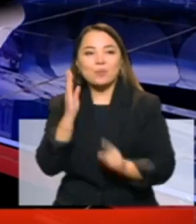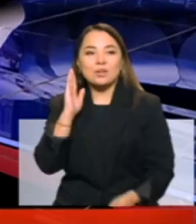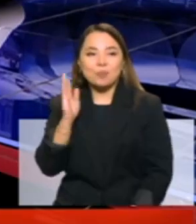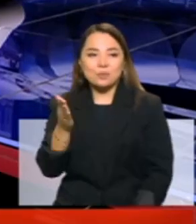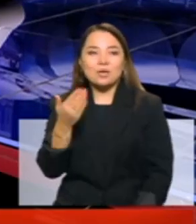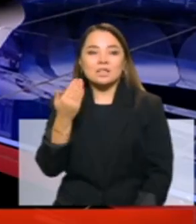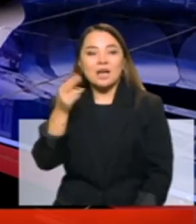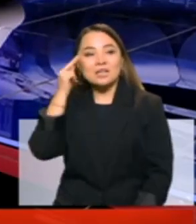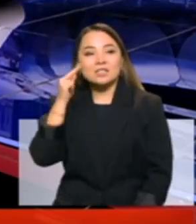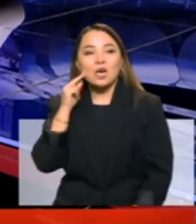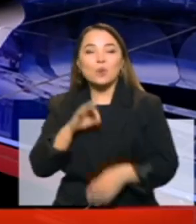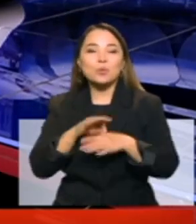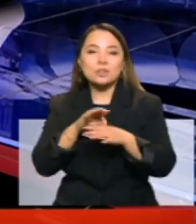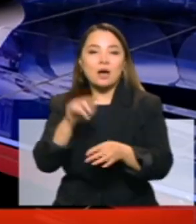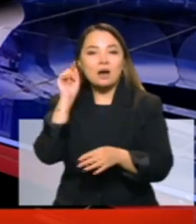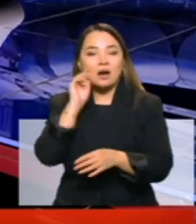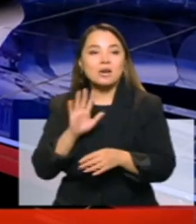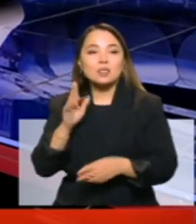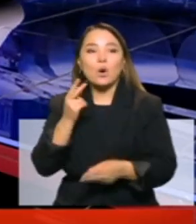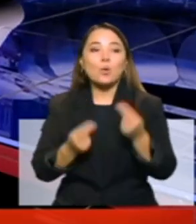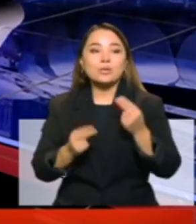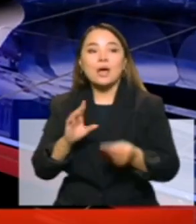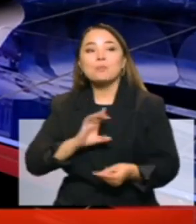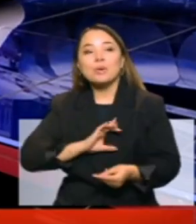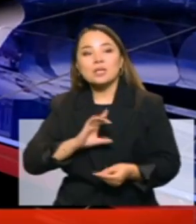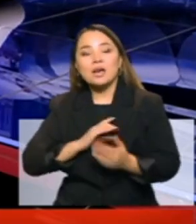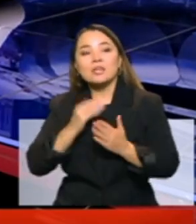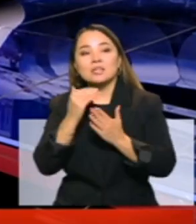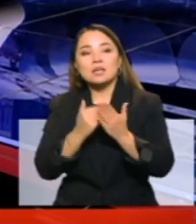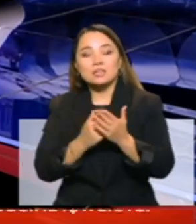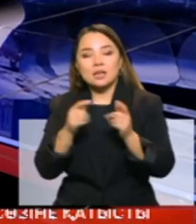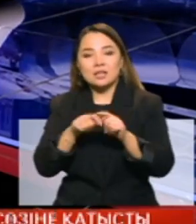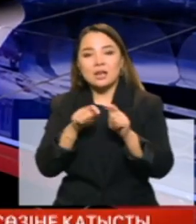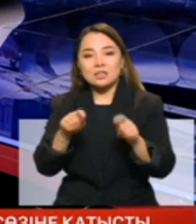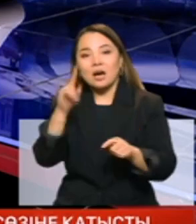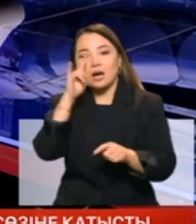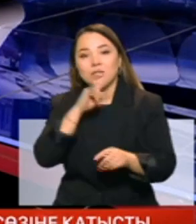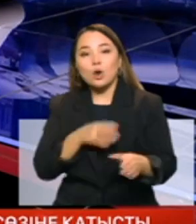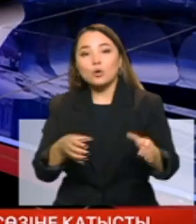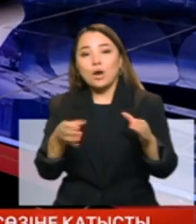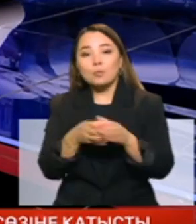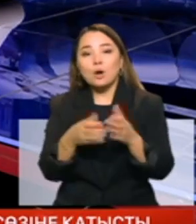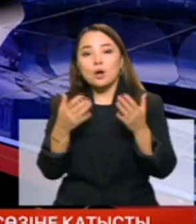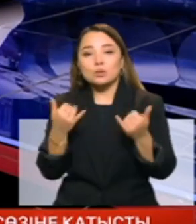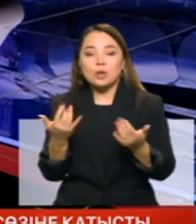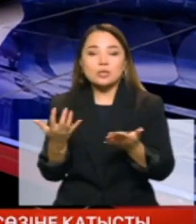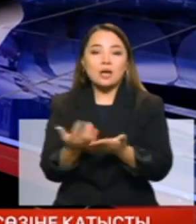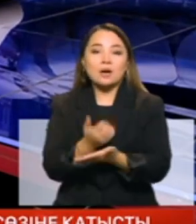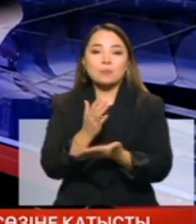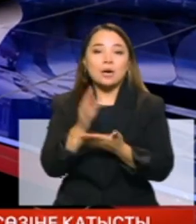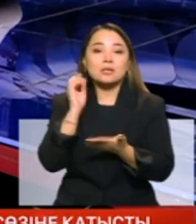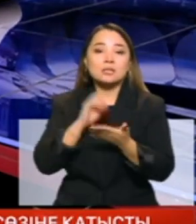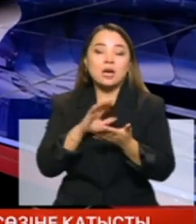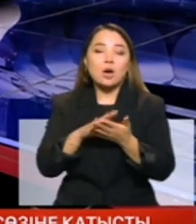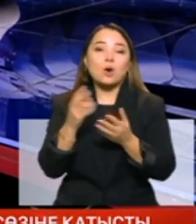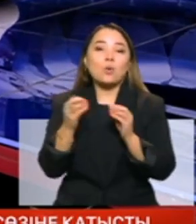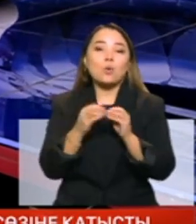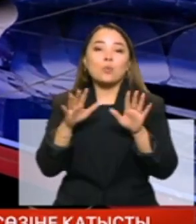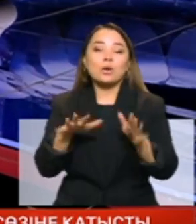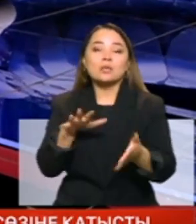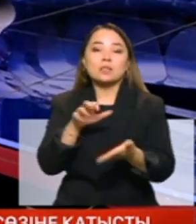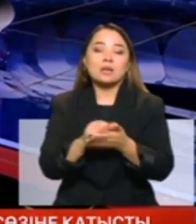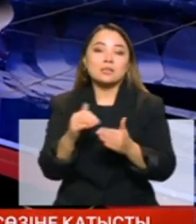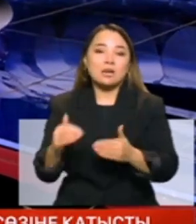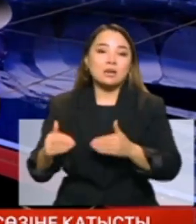Сонымен Қытайда өтіп жатқан Азия ойындарының медальдар кестесін еске салайын. Қазақстан құрамасы бүгінгі жүлдегерлердің есебімен 10-ші орынға